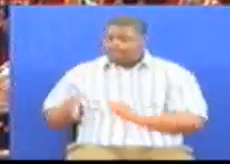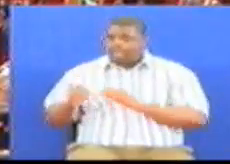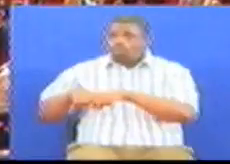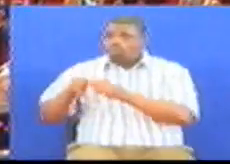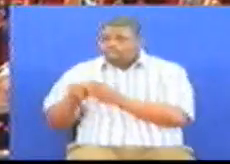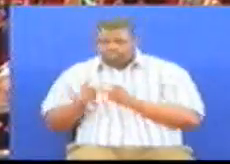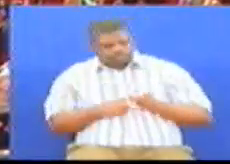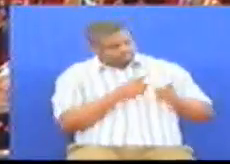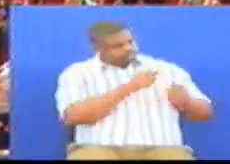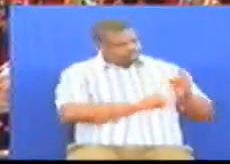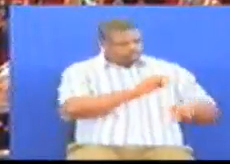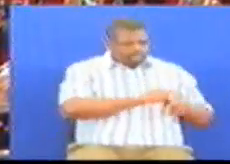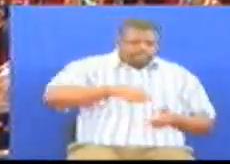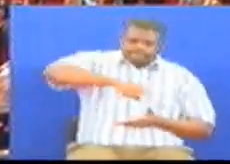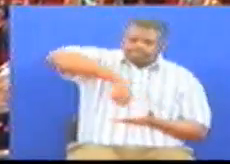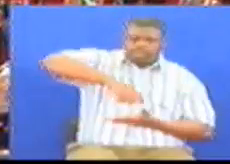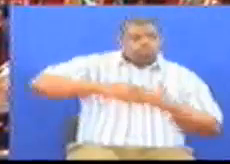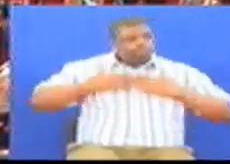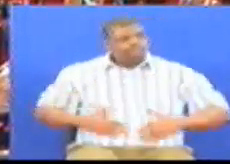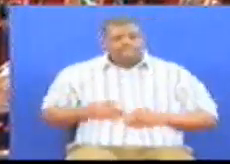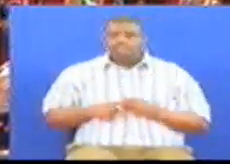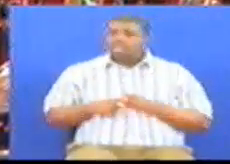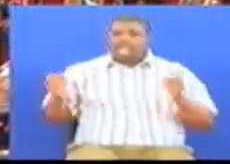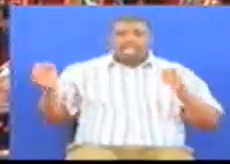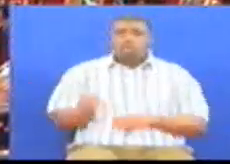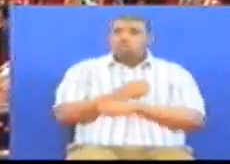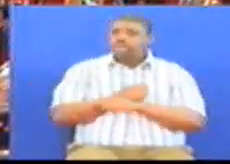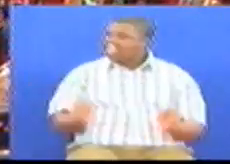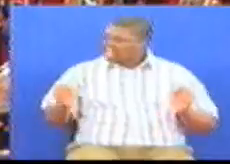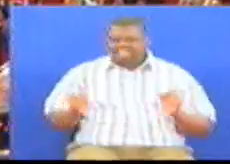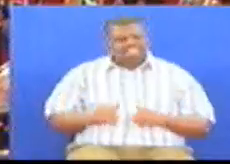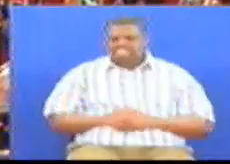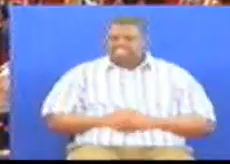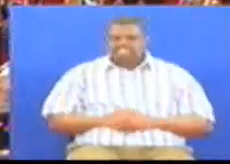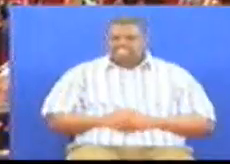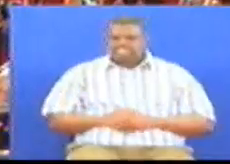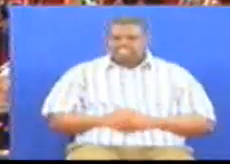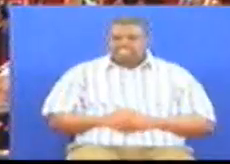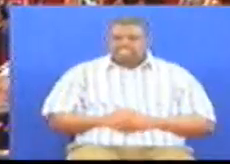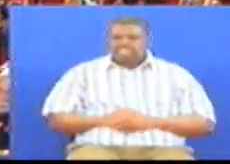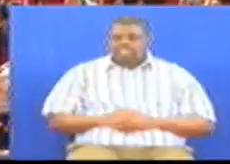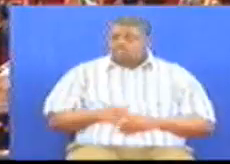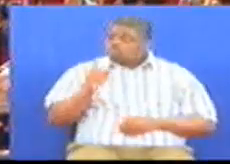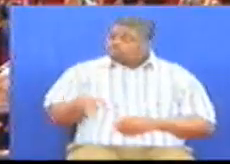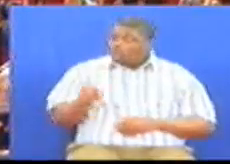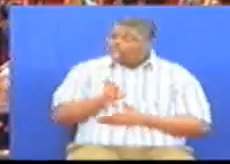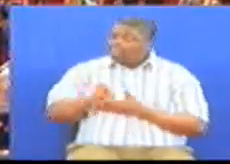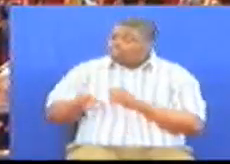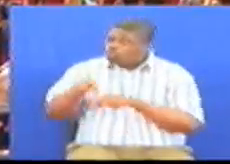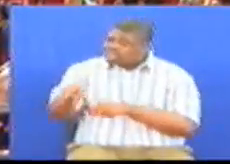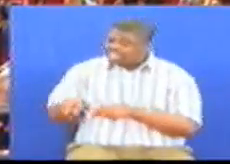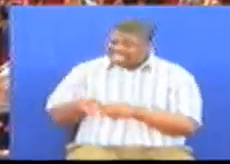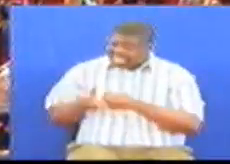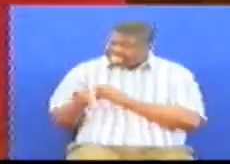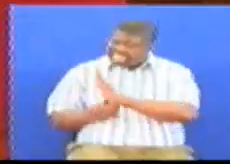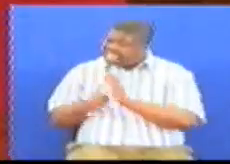maabara, wenye vituo vya afya, zahanati, haiwezekani. Kuna halmashauri hapa amepewa hapa kata 6 zipo, uongo